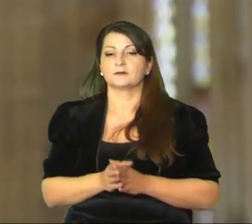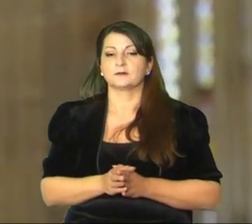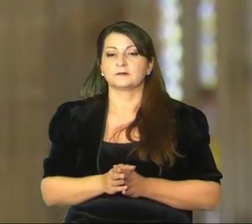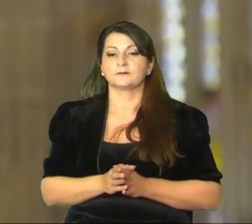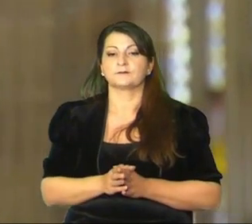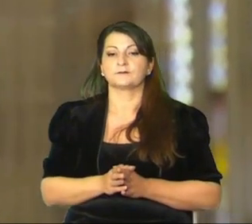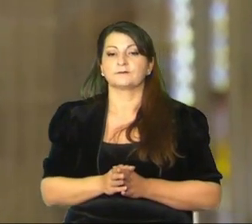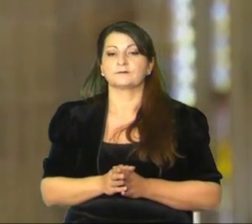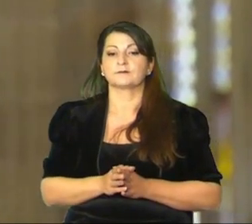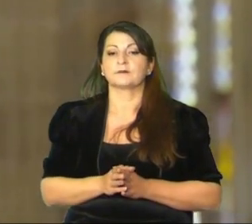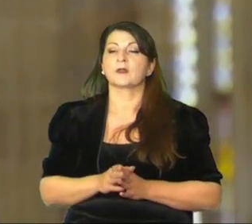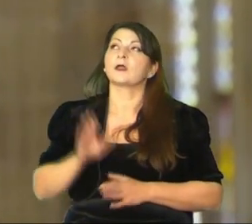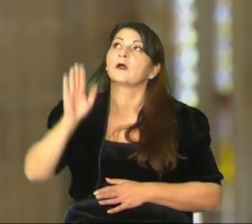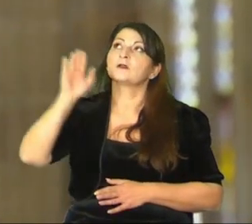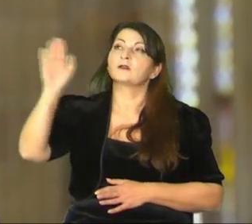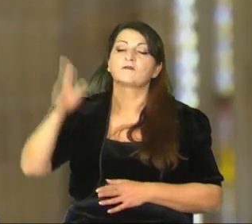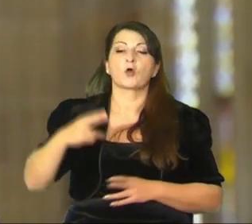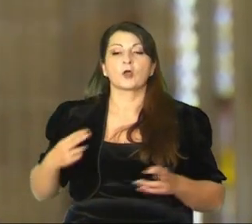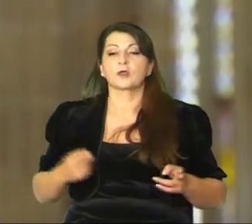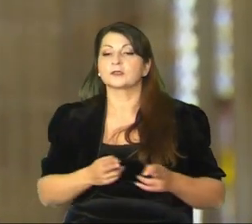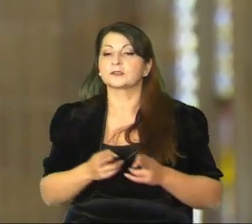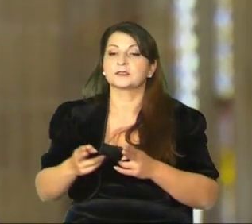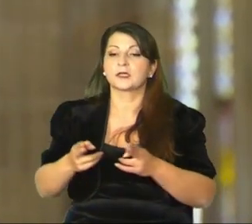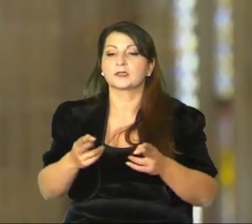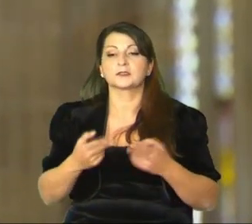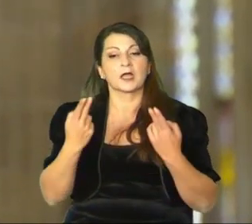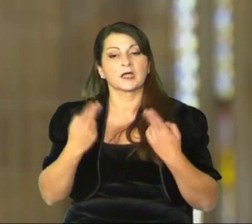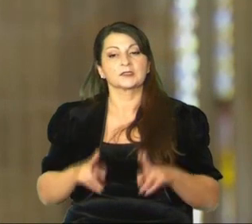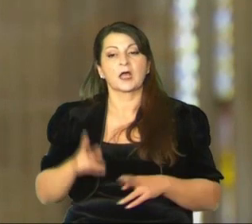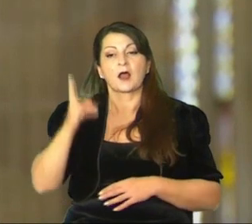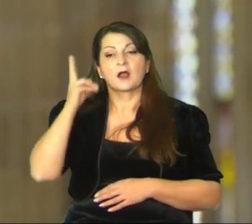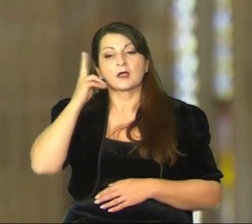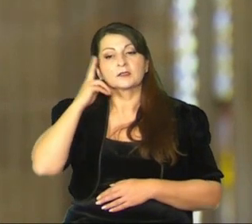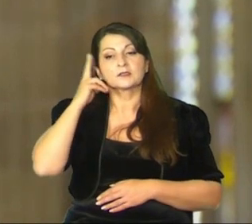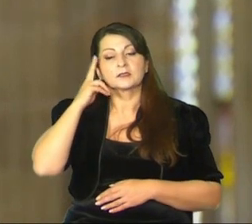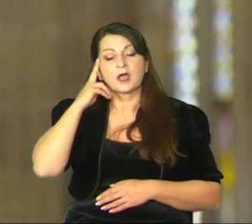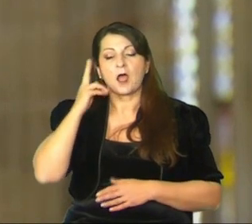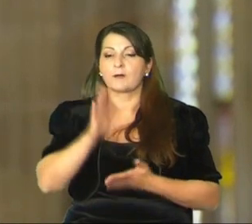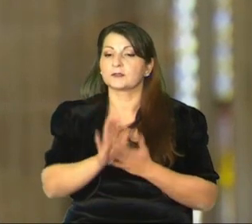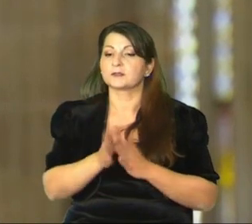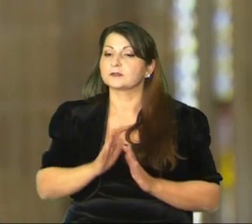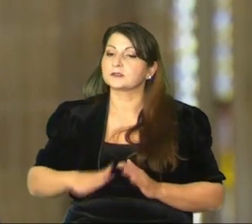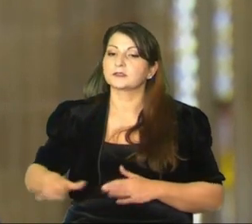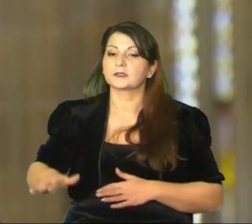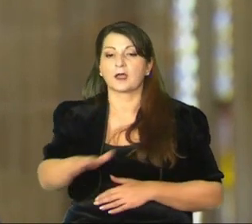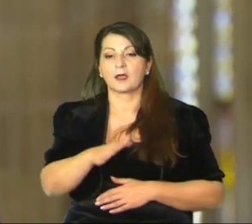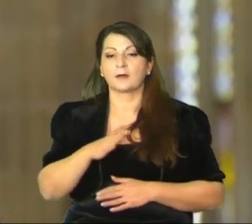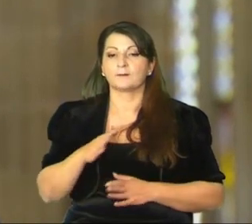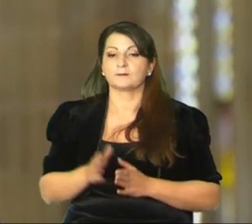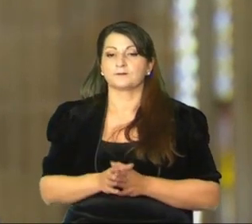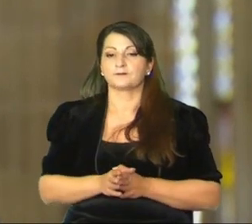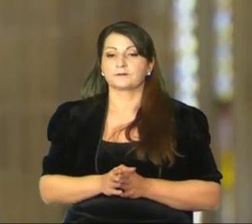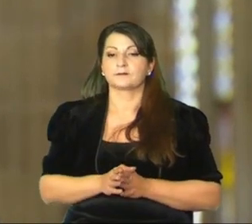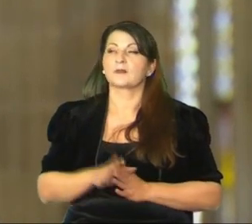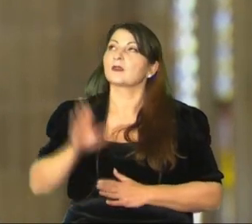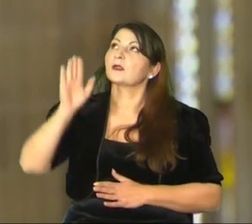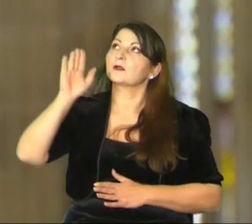aby sa Tvoja cesta stala známou na zemi a